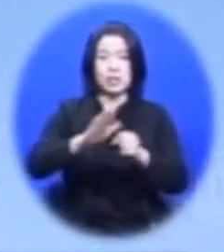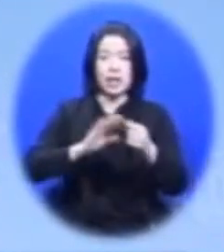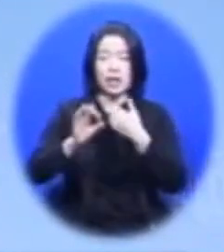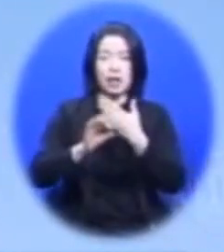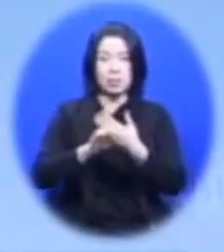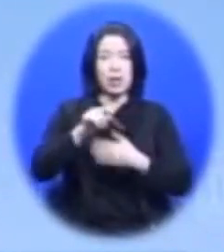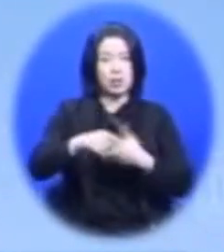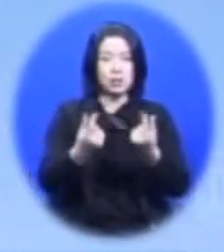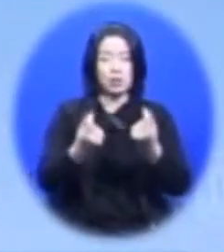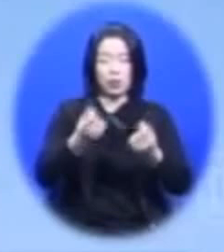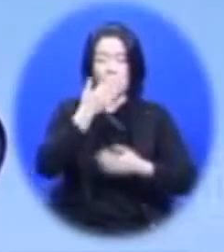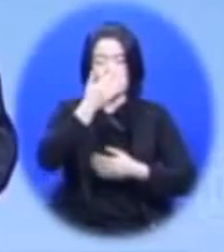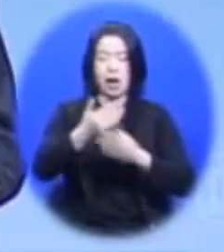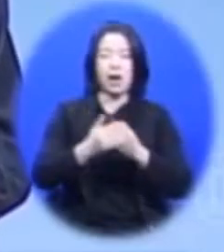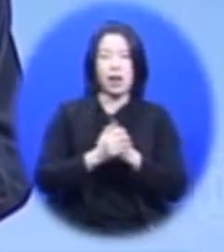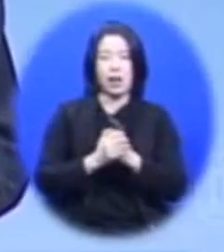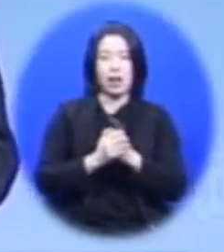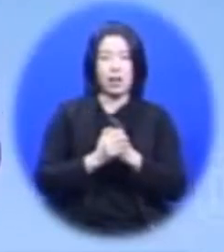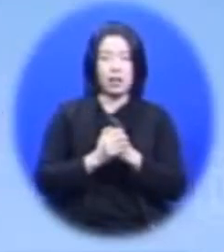겁니다.